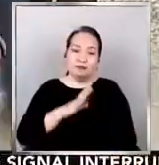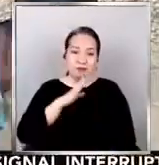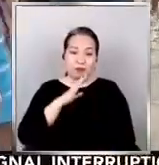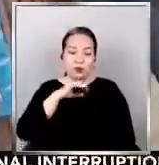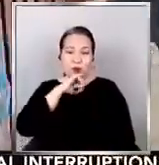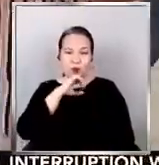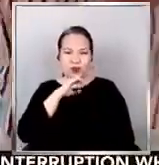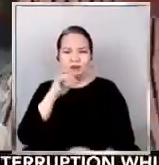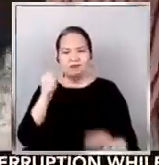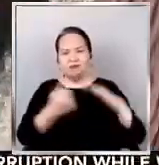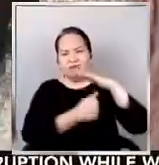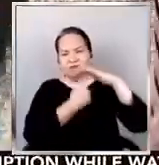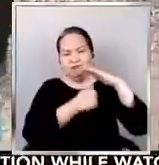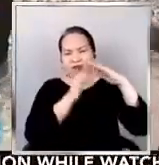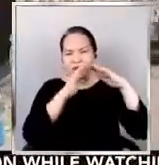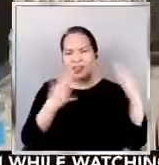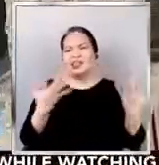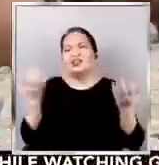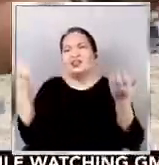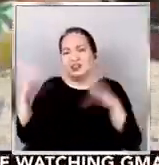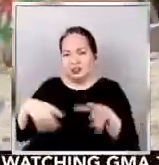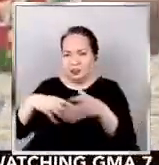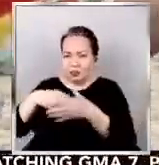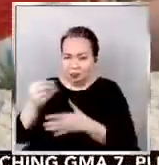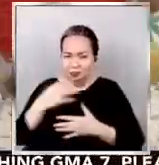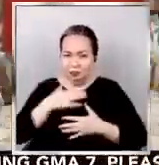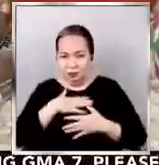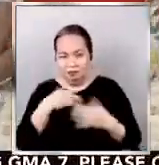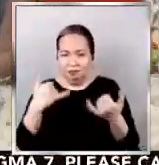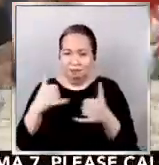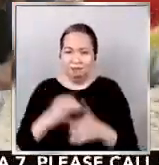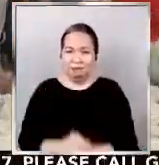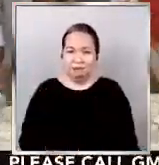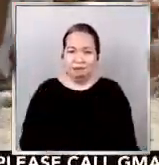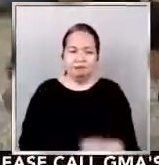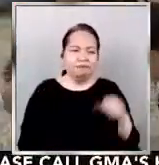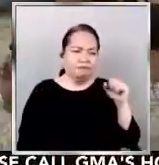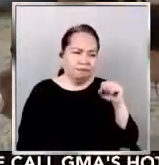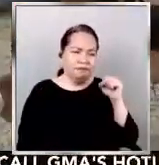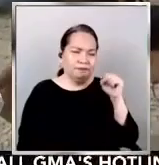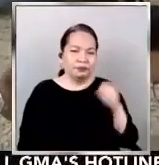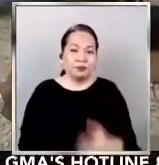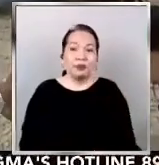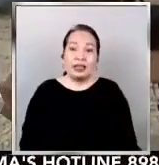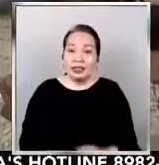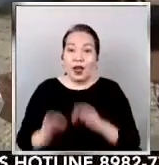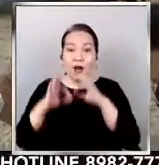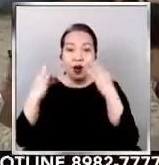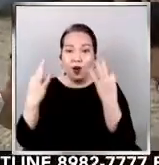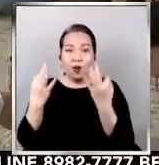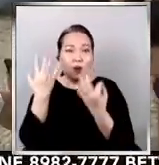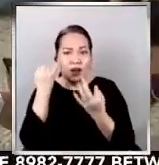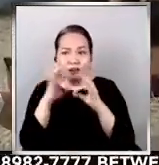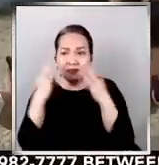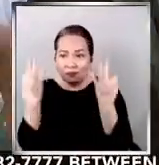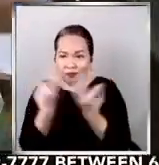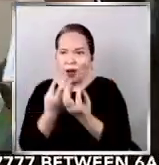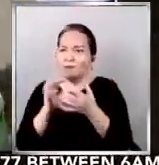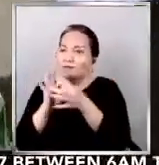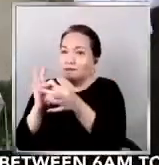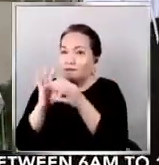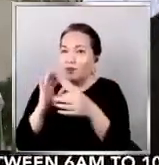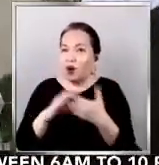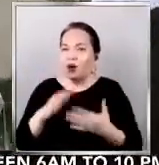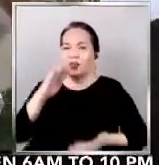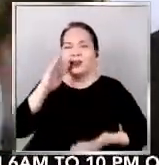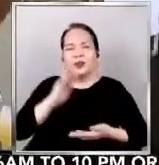sumaya. Inip na po sila sa bahay. Family bonding at pag-de-stress naman ang dahilan ng ilang pamilyang nagpunta rito. Ang